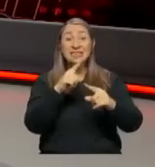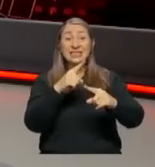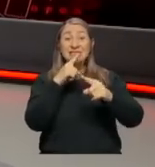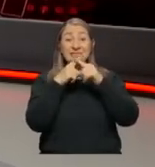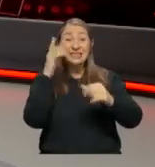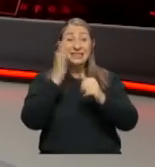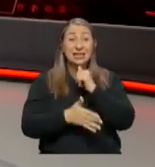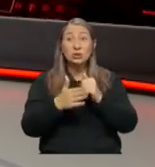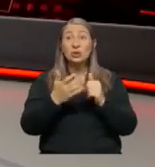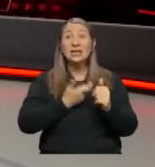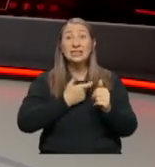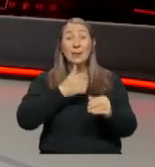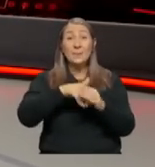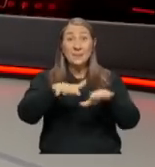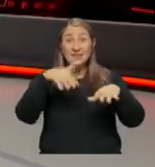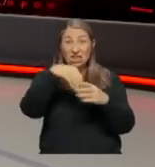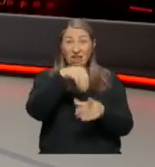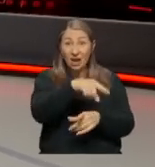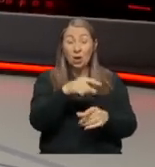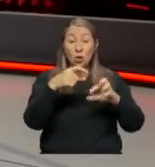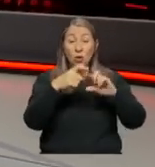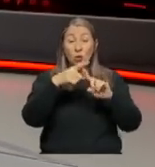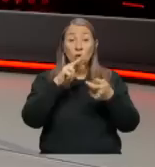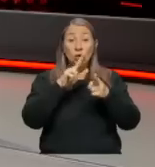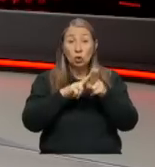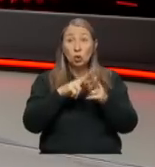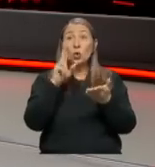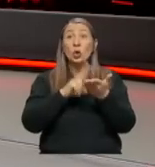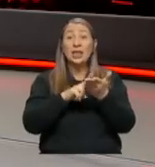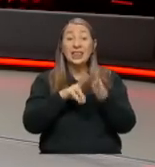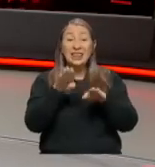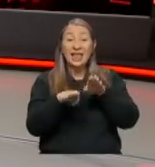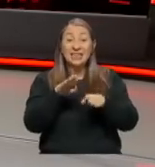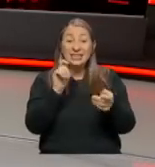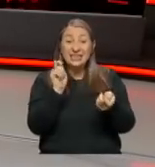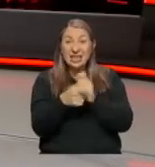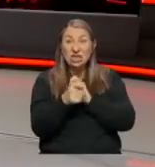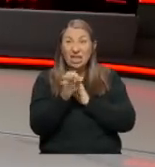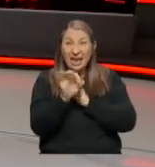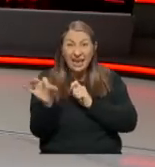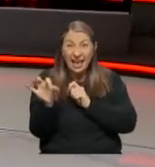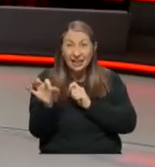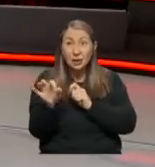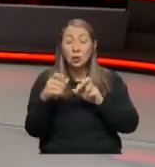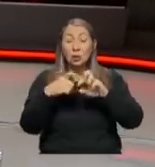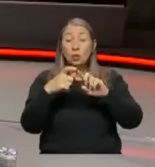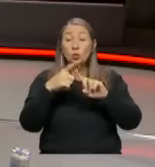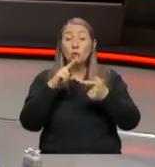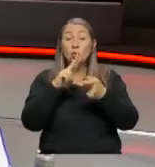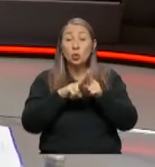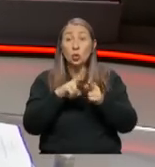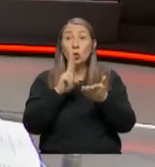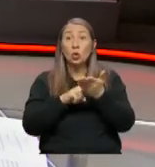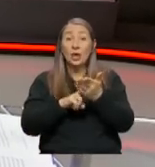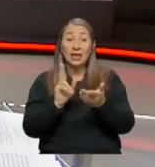yasası meclisteyken ve RTÜK'te üyelerin dengesi değişecekken RTÜK'e